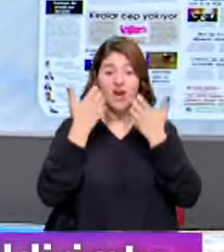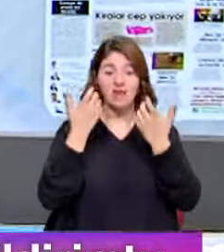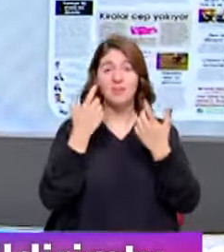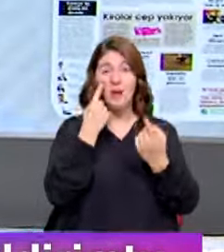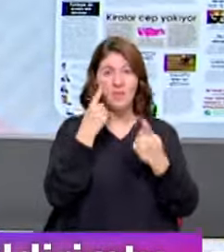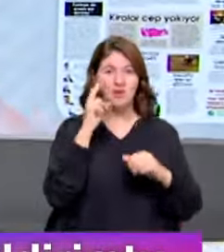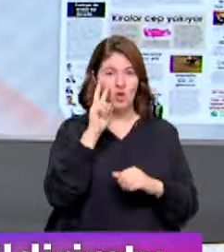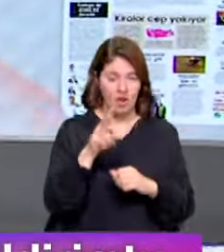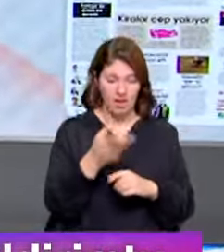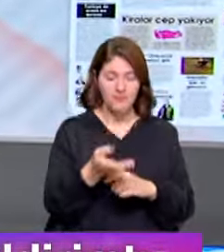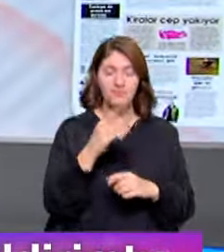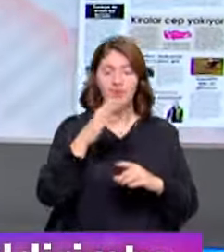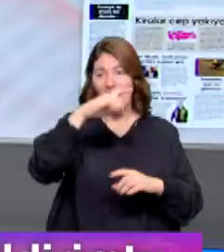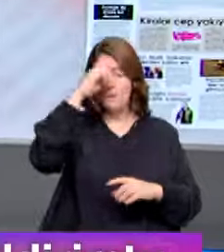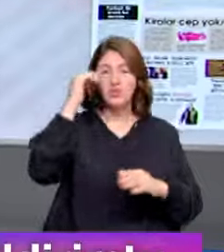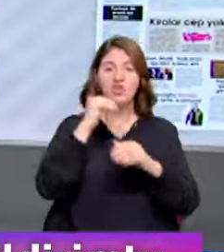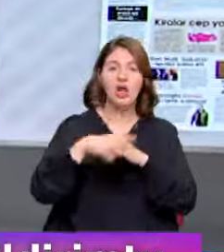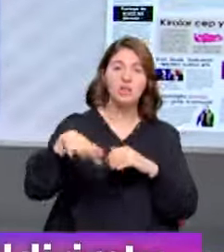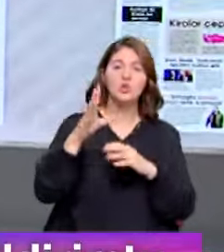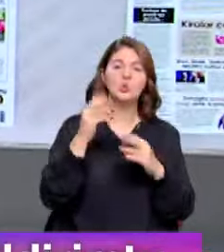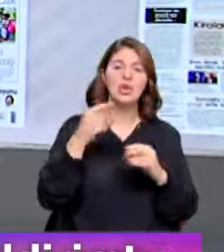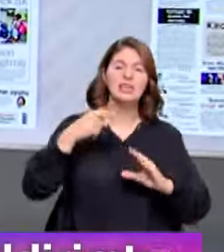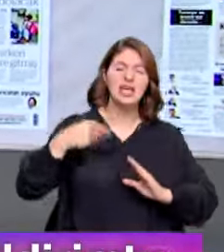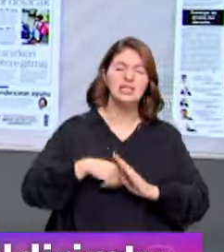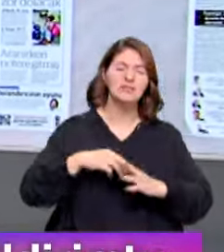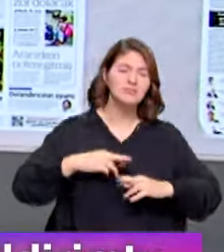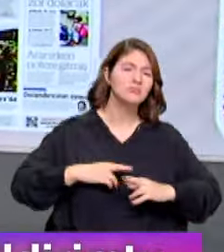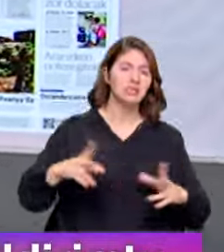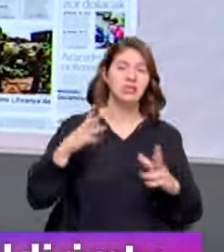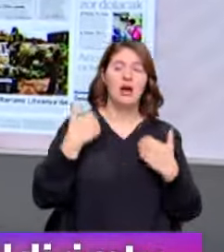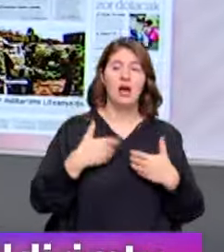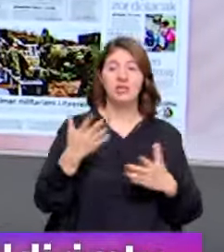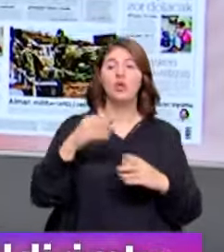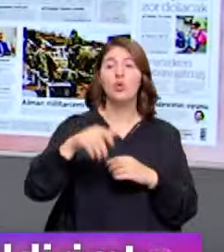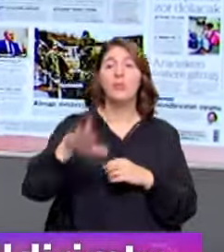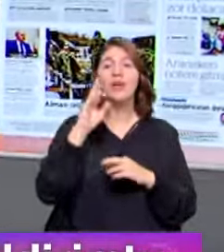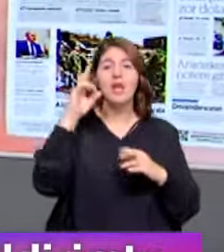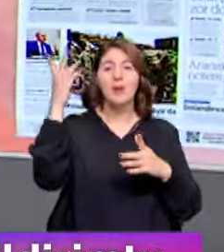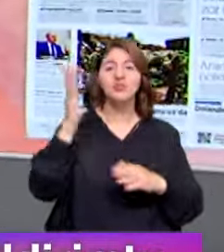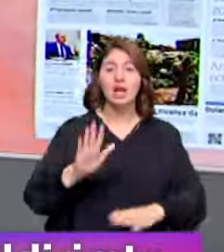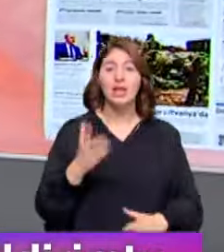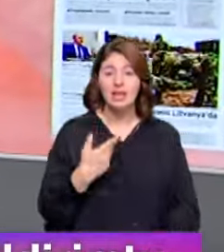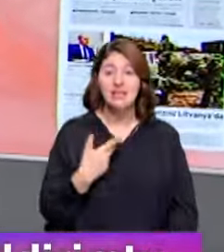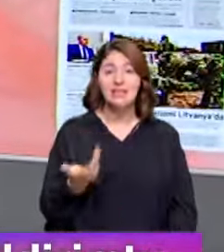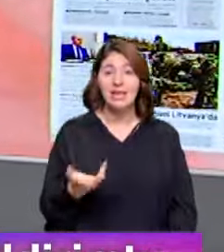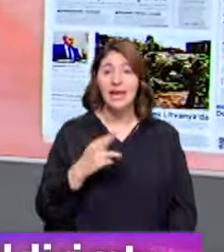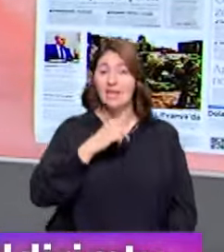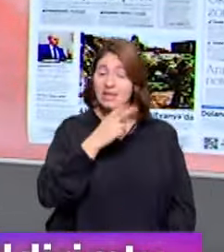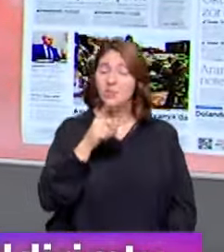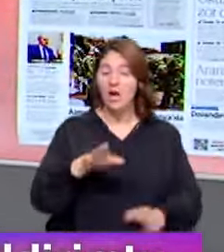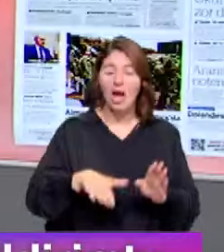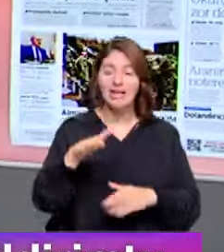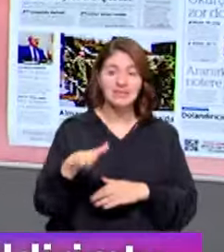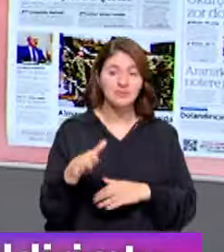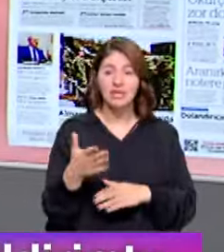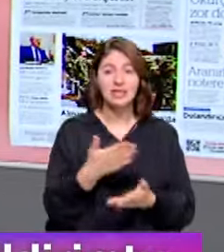hayvancılıkla uğraşan emekçi halkımızı çok derinden yaralamış vaziyette. Toprağımıza yabancılaşırken ne yazık ki bu